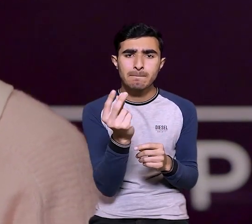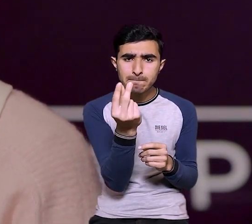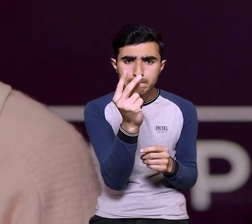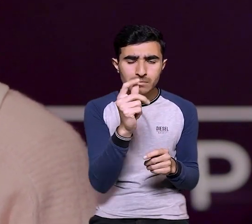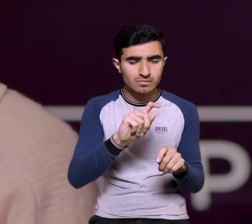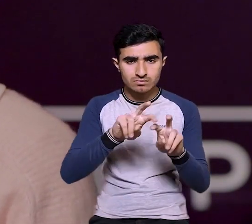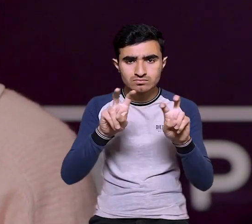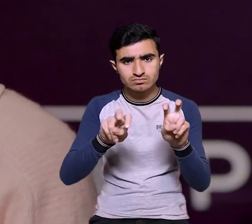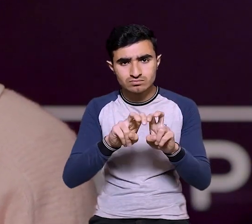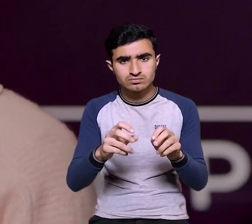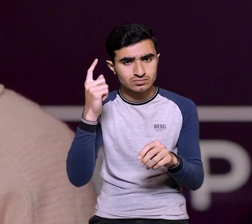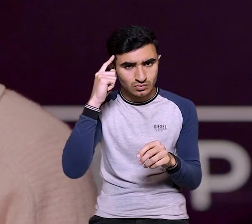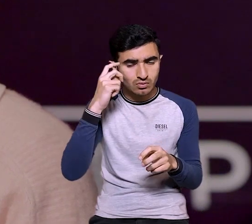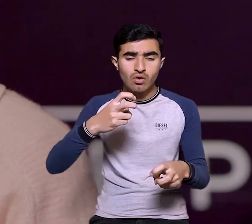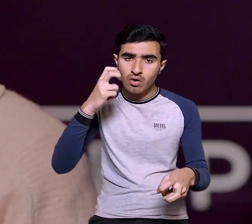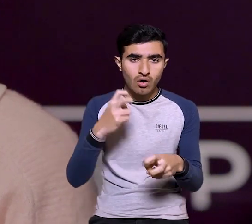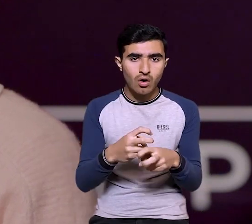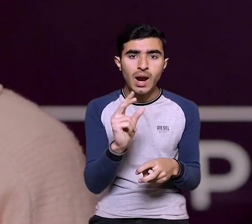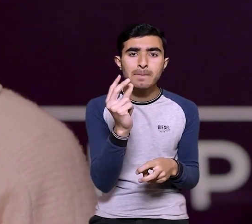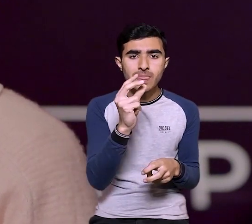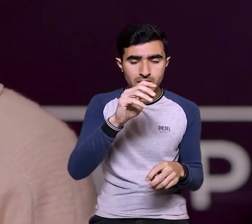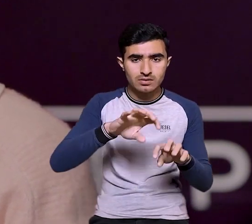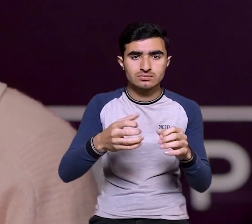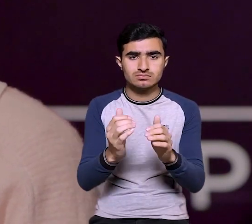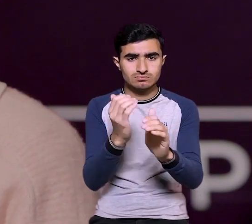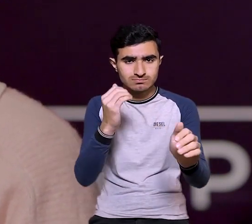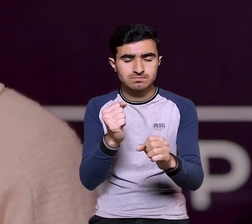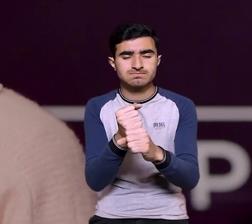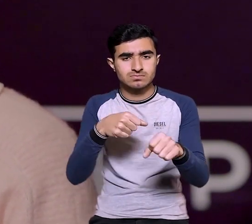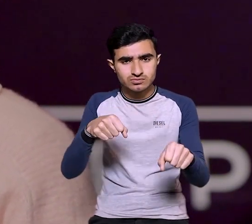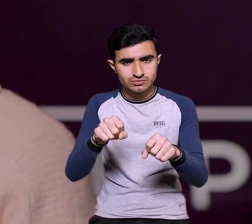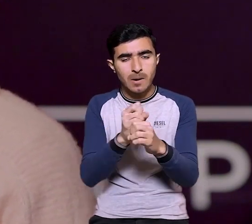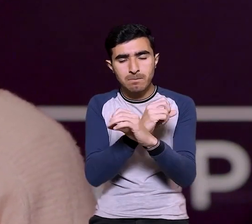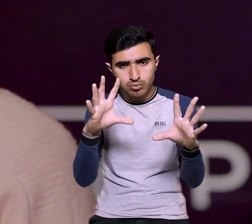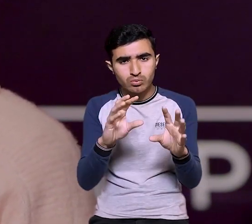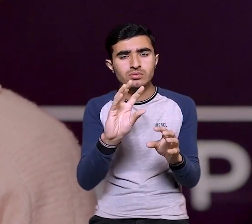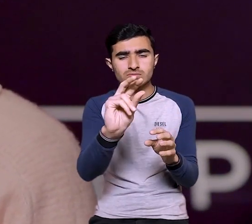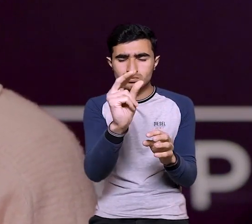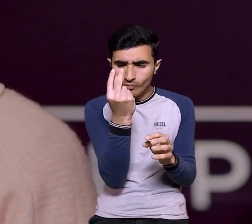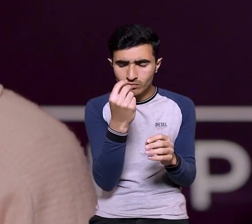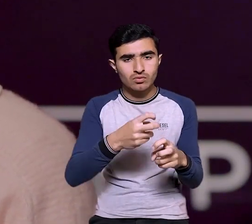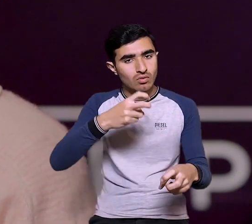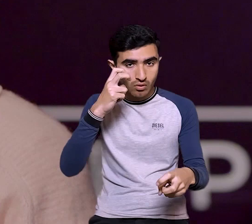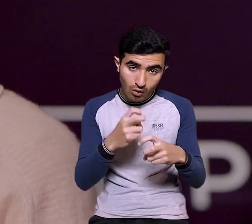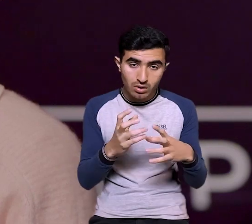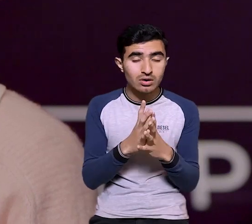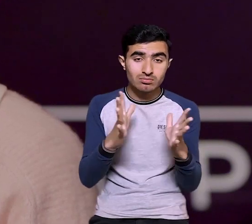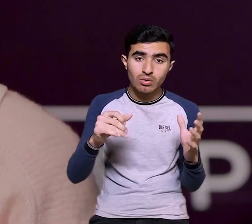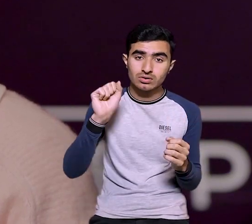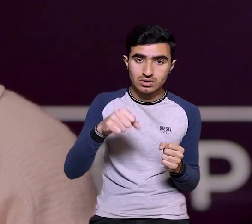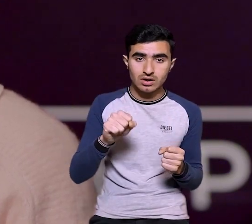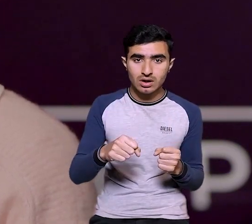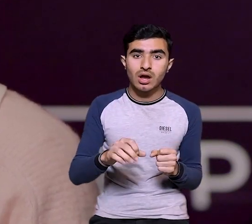है जो बहुत आप समझते हैं, जब टीवी पे भी देखते हैं आप कि बहुत ये सख्त काम है एंड इट्स अ वेरी टफ जॉब। इसमें